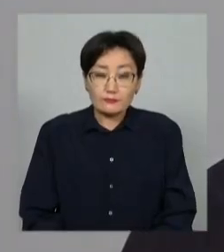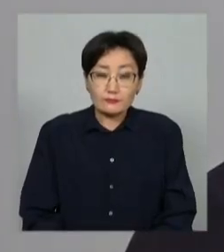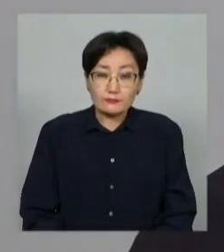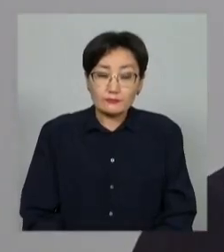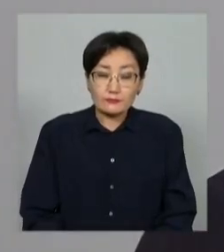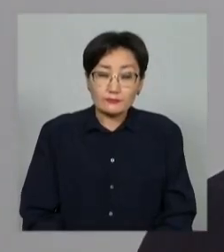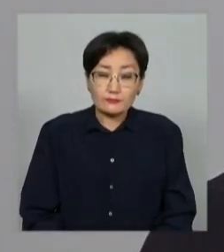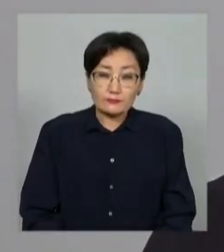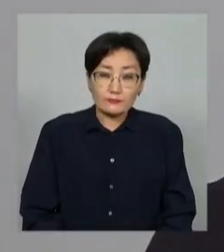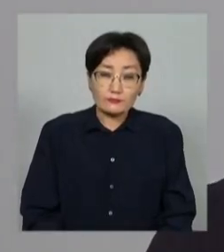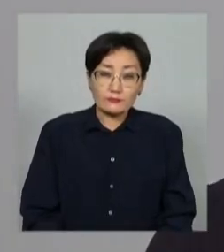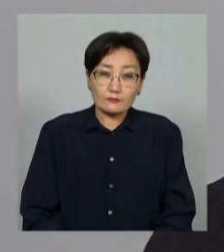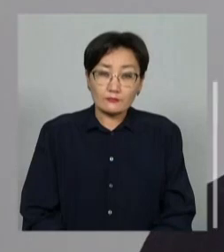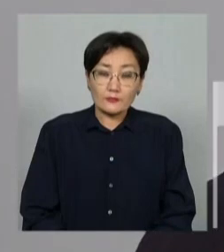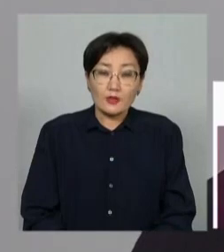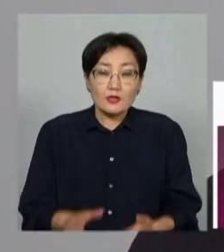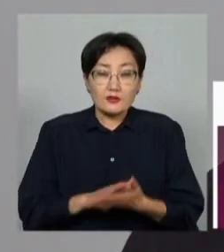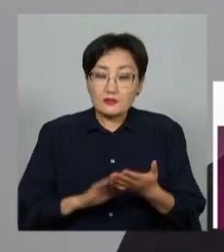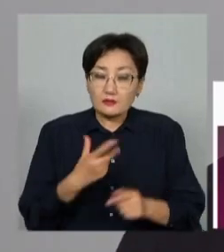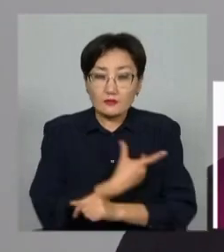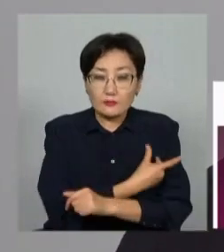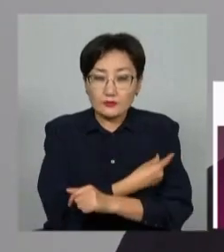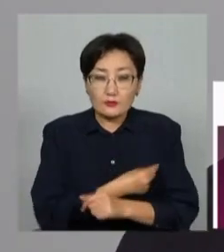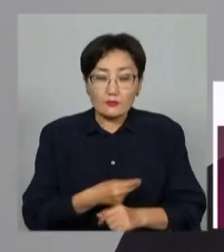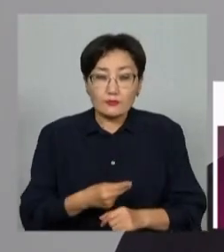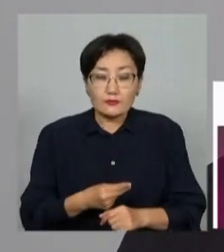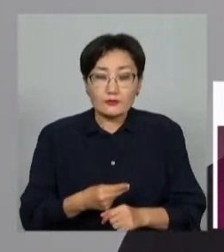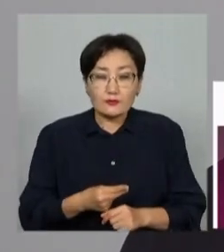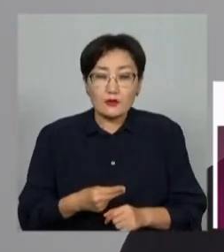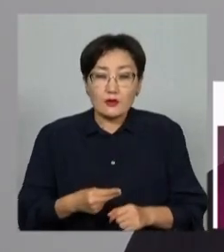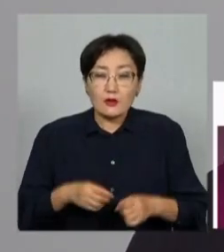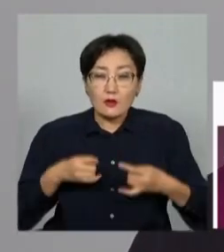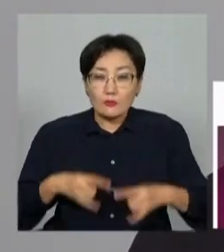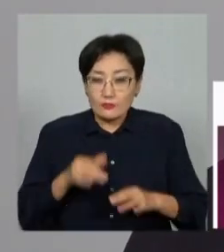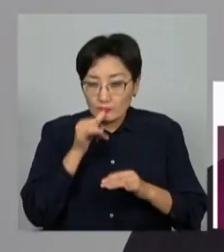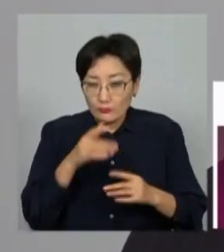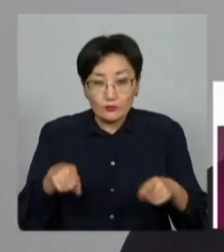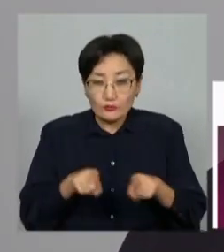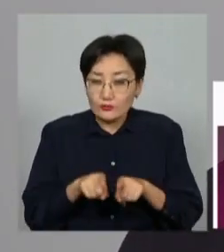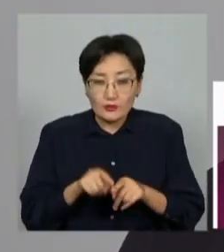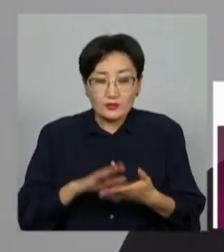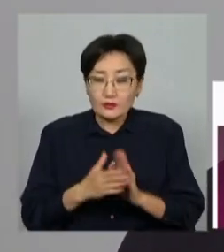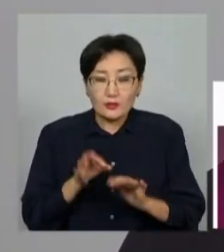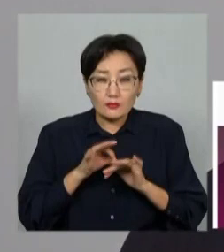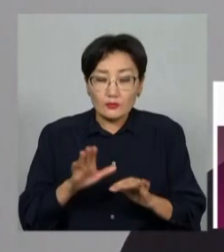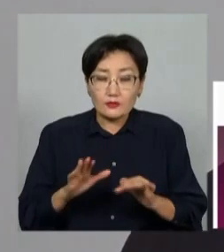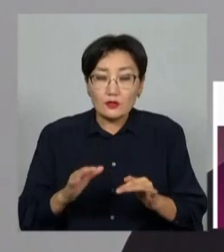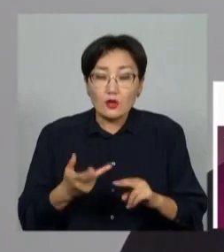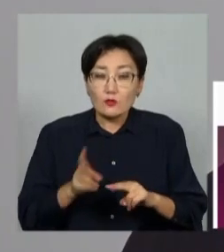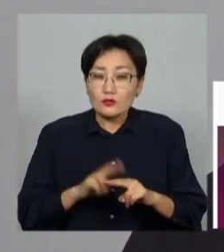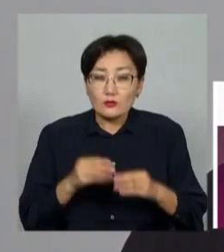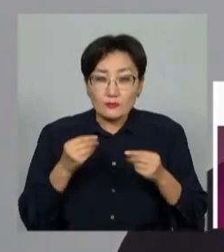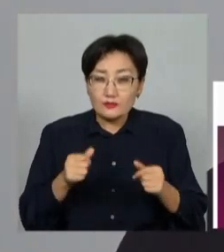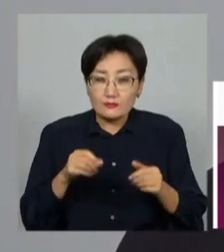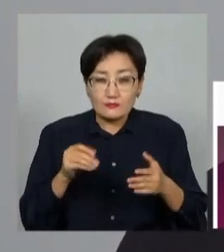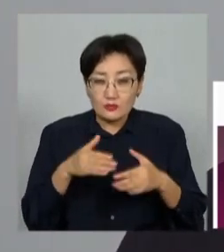Ни одна вакцина не вызывает бесплодие. Ешқандай екпе бедеулікке әкелмейді. Себебі вакцинаның репродуктивті жасушаларға әсері